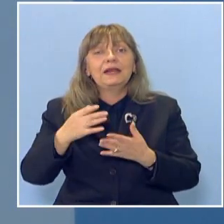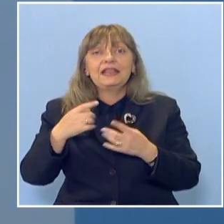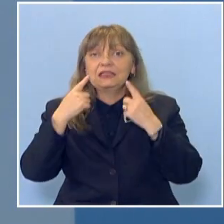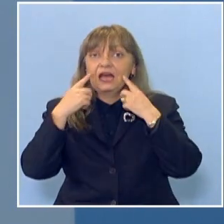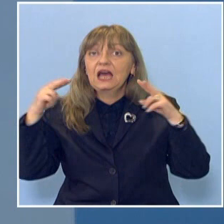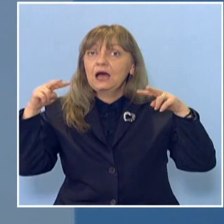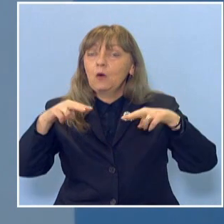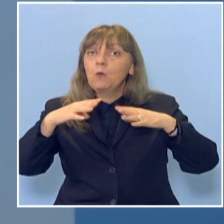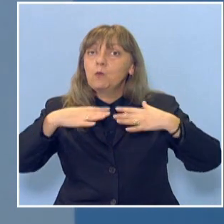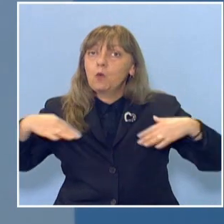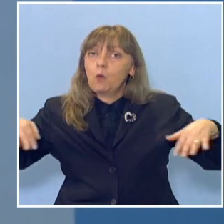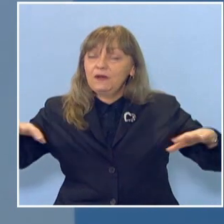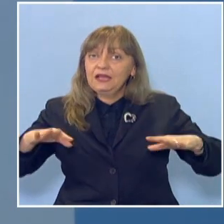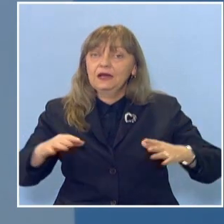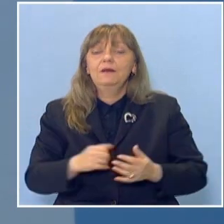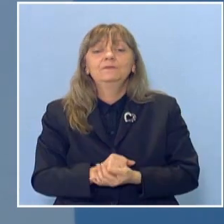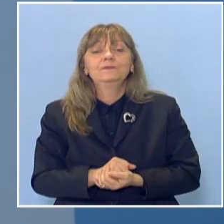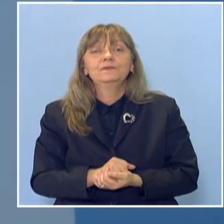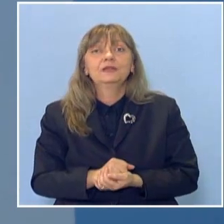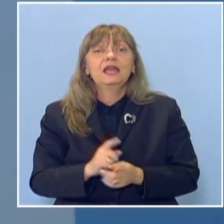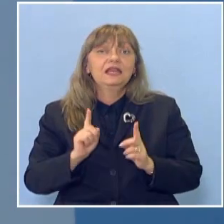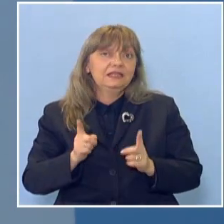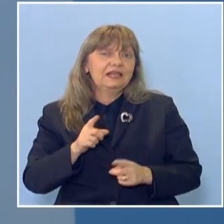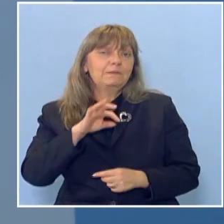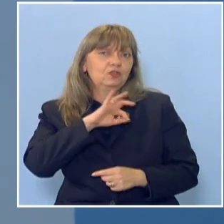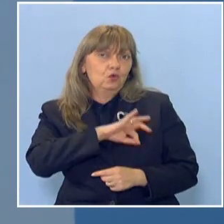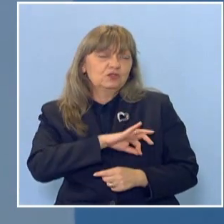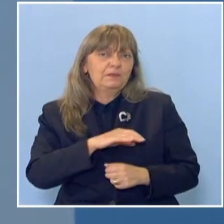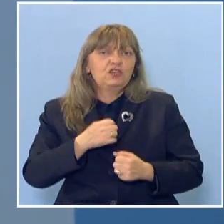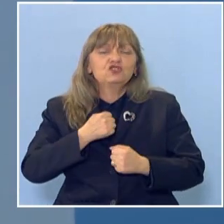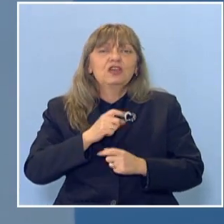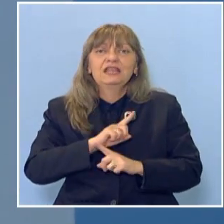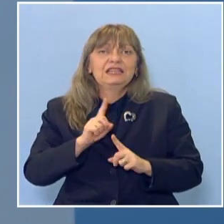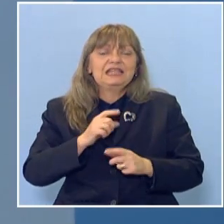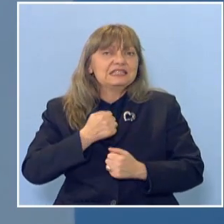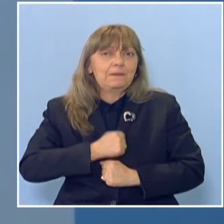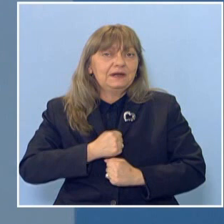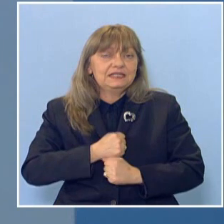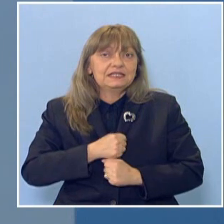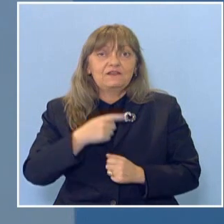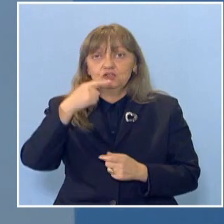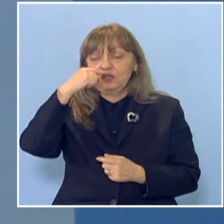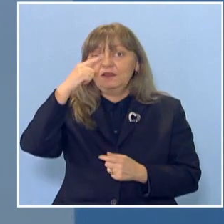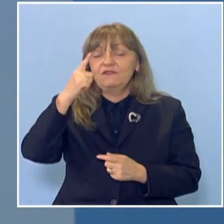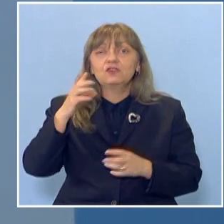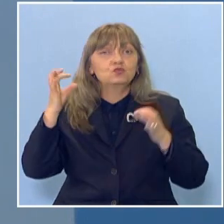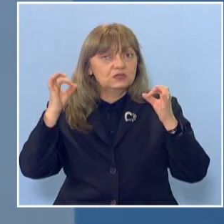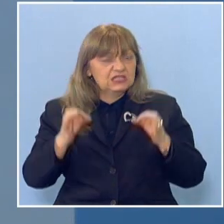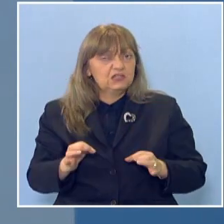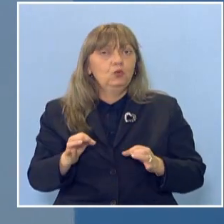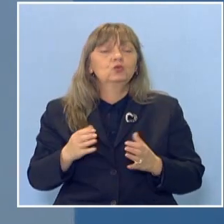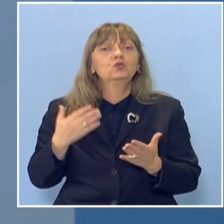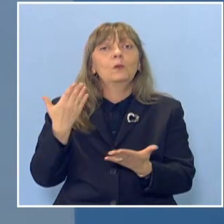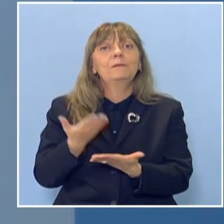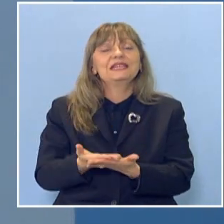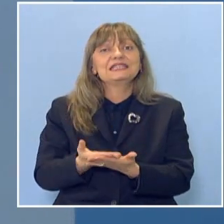малка. И да превъзмогнеш притеснението е ключ към по-сигурното представяне на